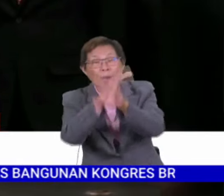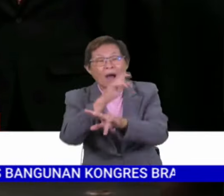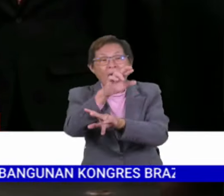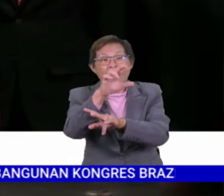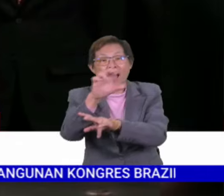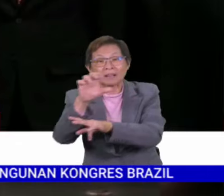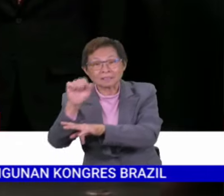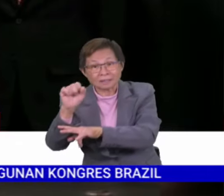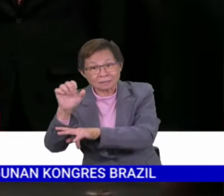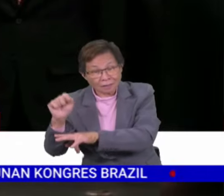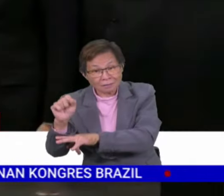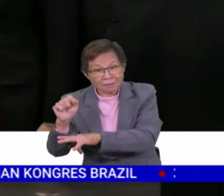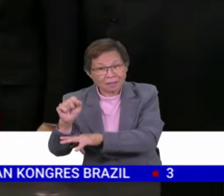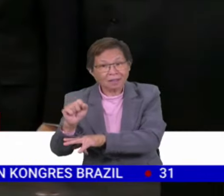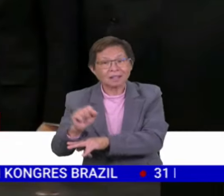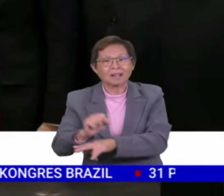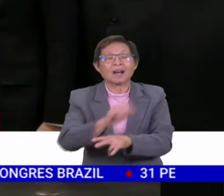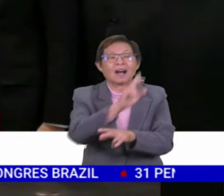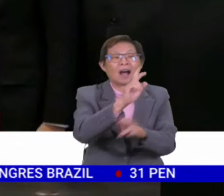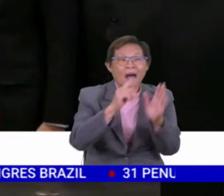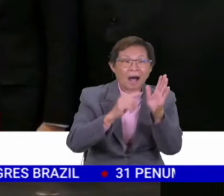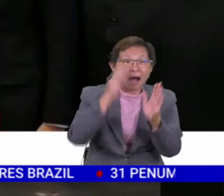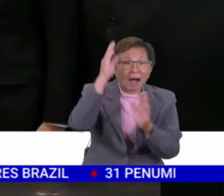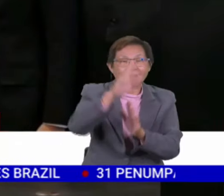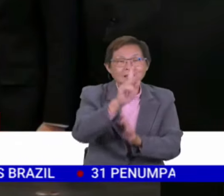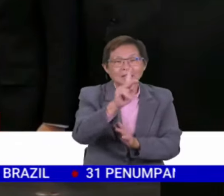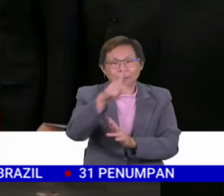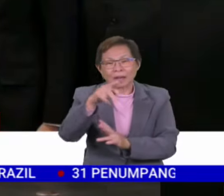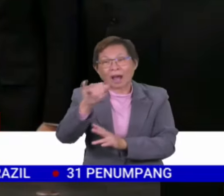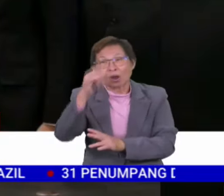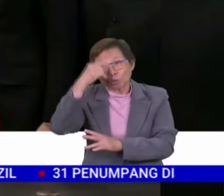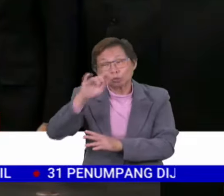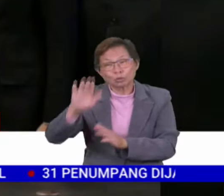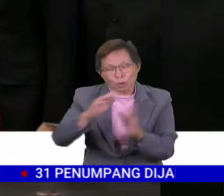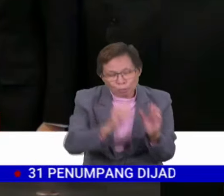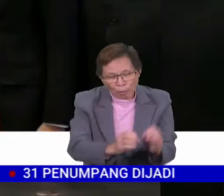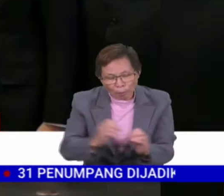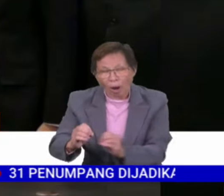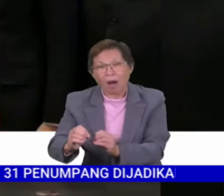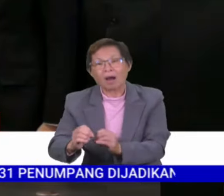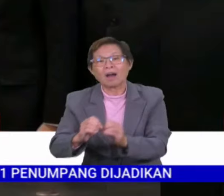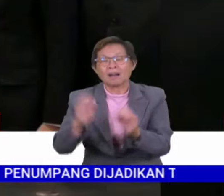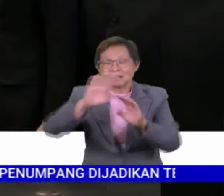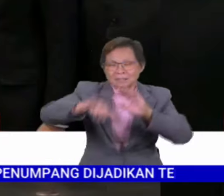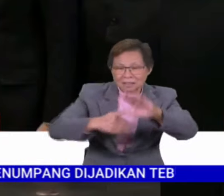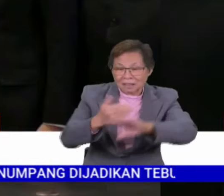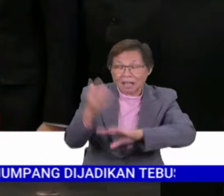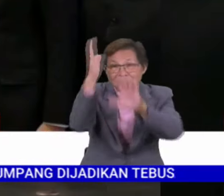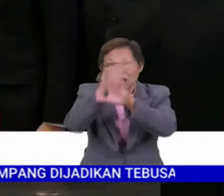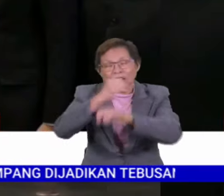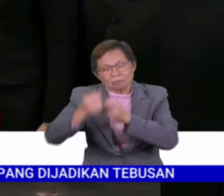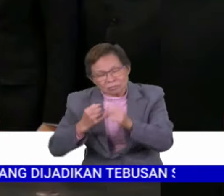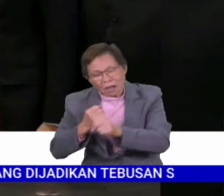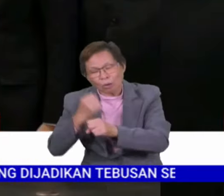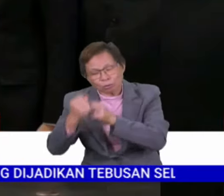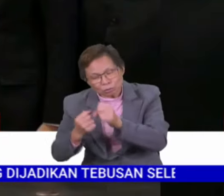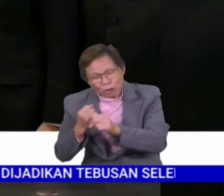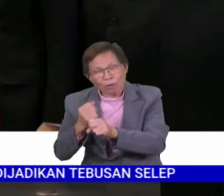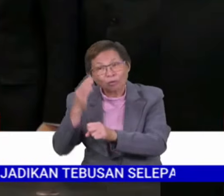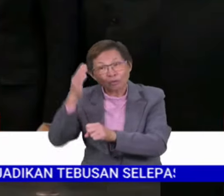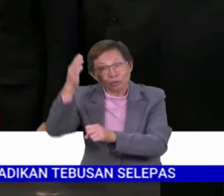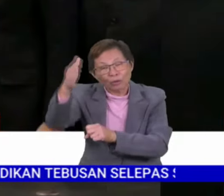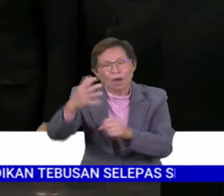penganjuran kejuaraan ini akan menjadi penanda aras dan perintis untuk pihaknya menganjurkan kejohanan siri silat Sarawak secara tahunan di masa akan